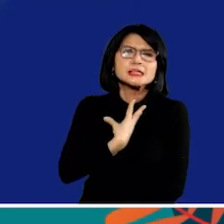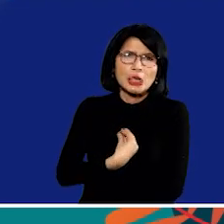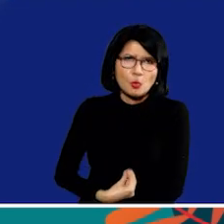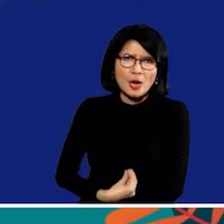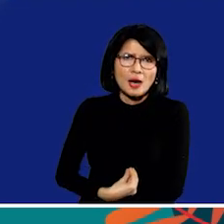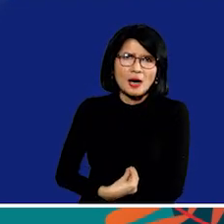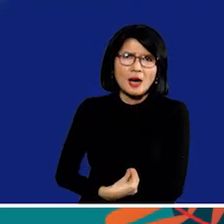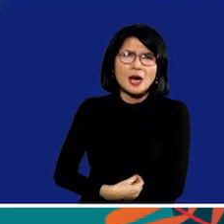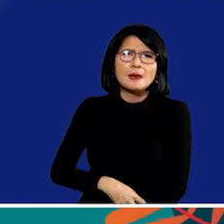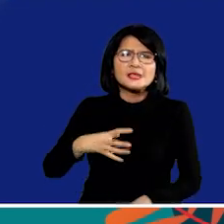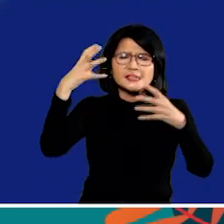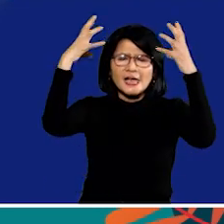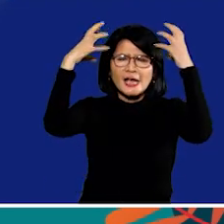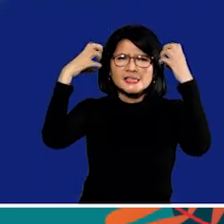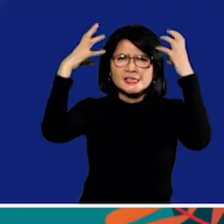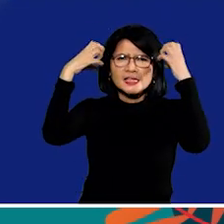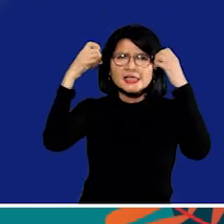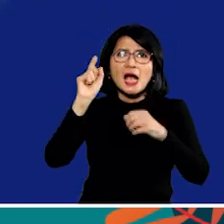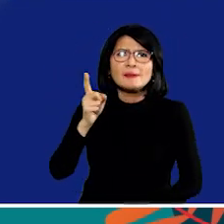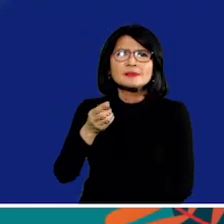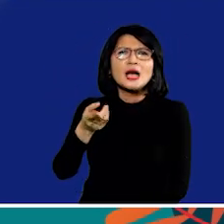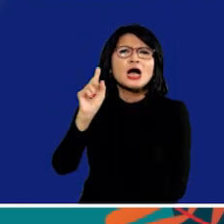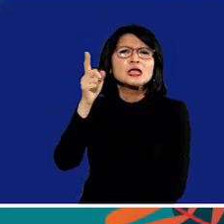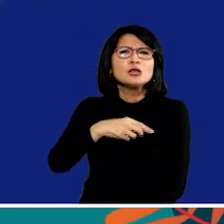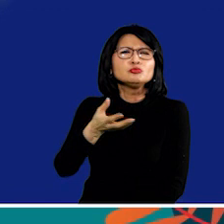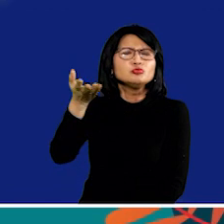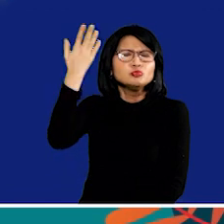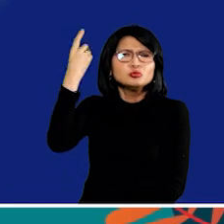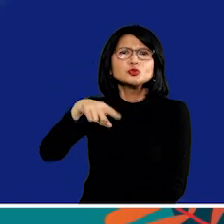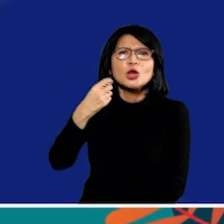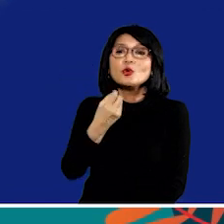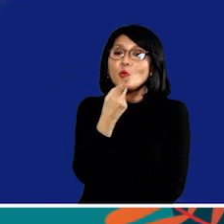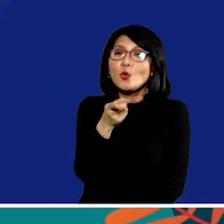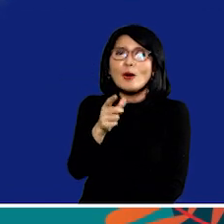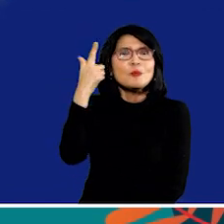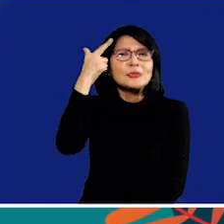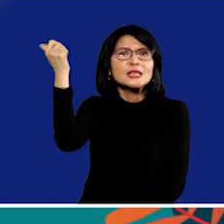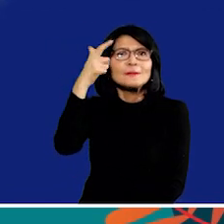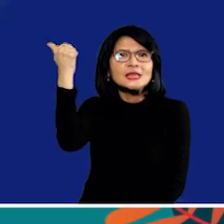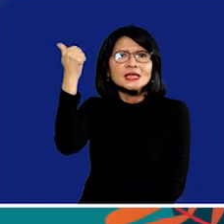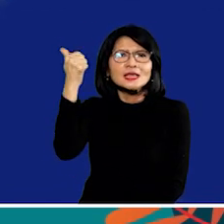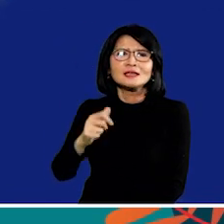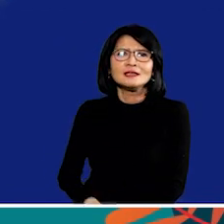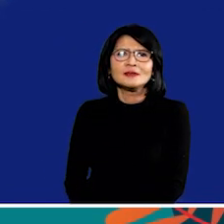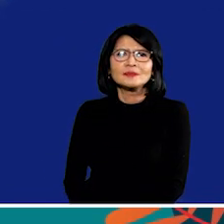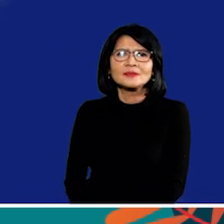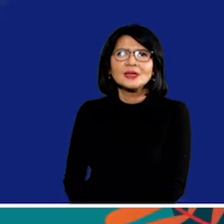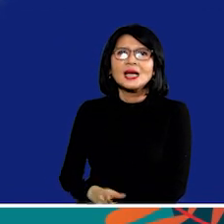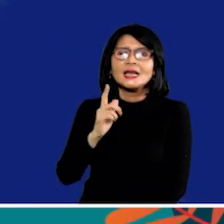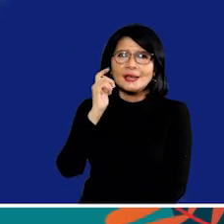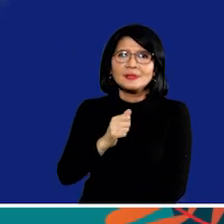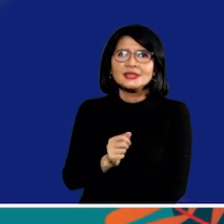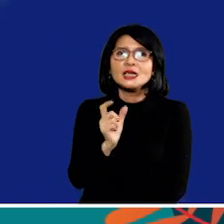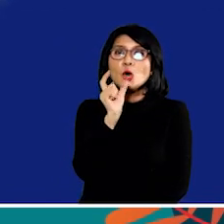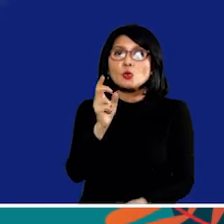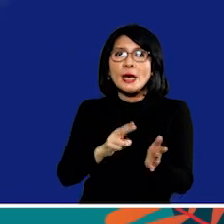bisa melalui depresi. Karena dari dulu dibilang pintar terus. Ya. Dan juga yang sangat penting adalah karena UN sudah